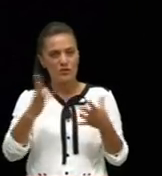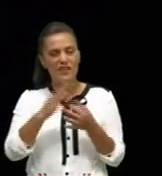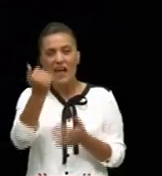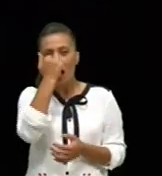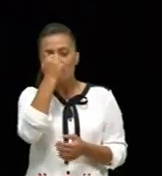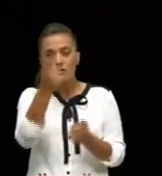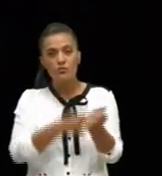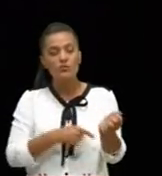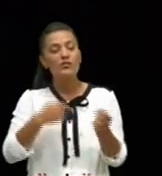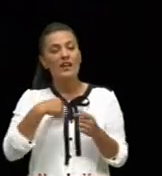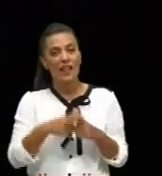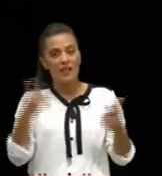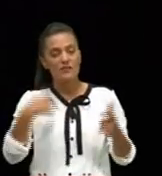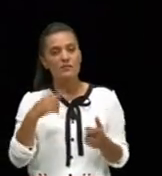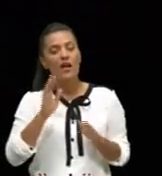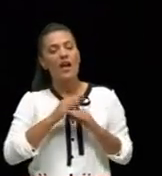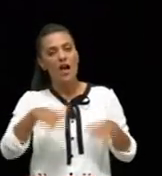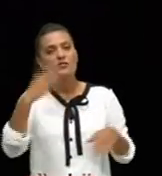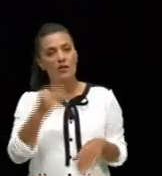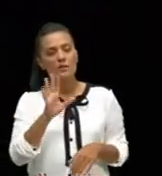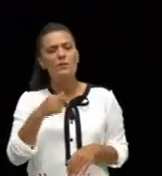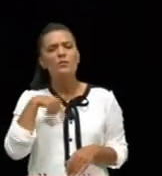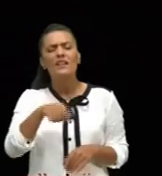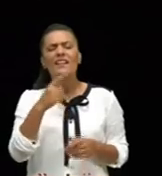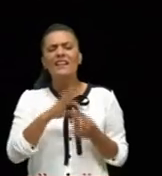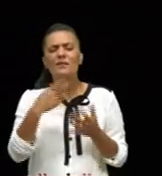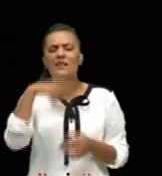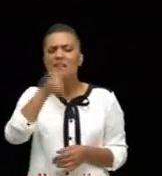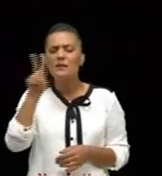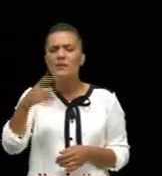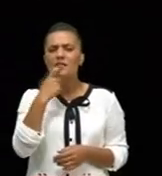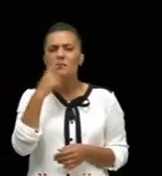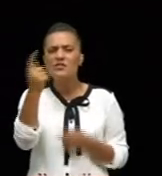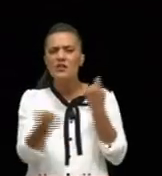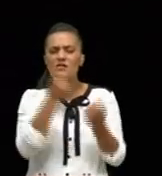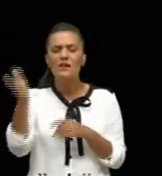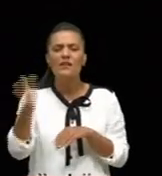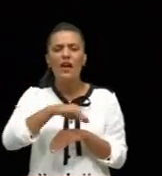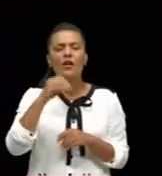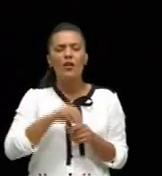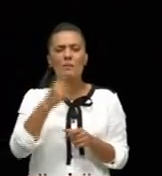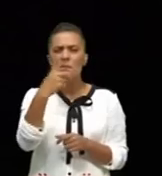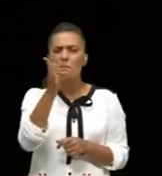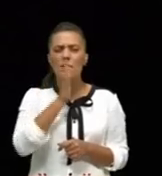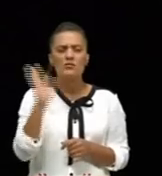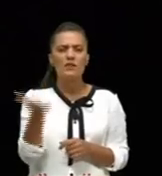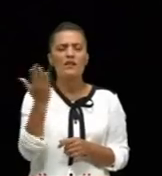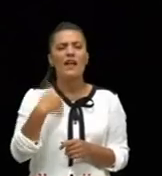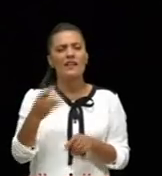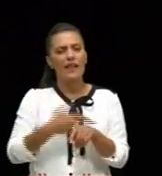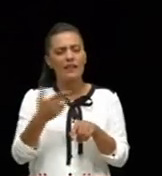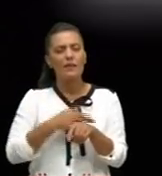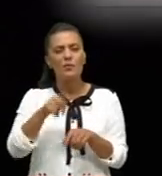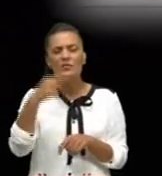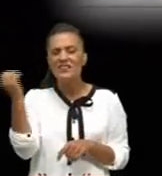de önlenebilir. Peki veriler neye dayanıyor? 22 yıllık bir çalışmaya dahil olan 1500 kadar deneyi. Bu kişilerde söz